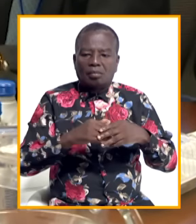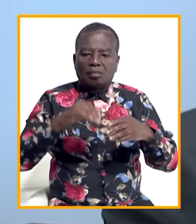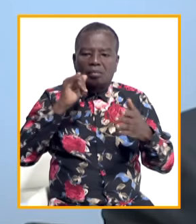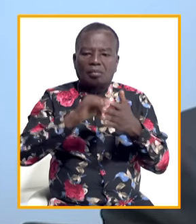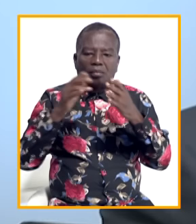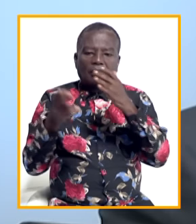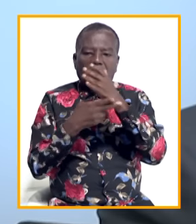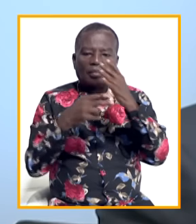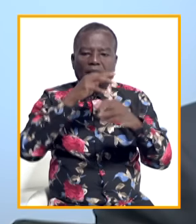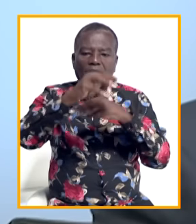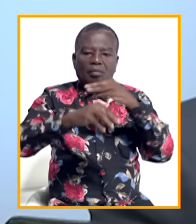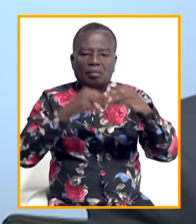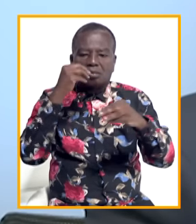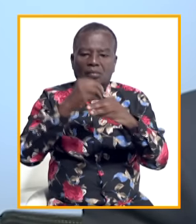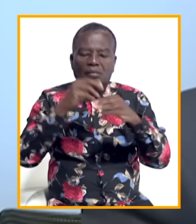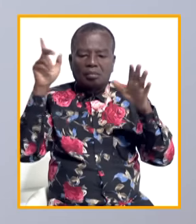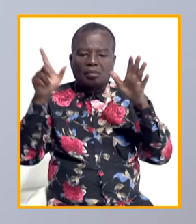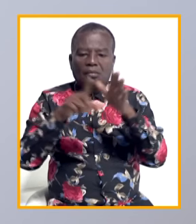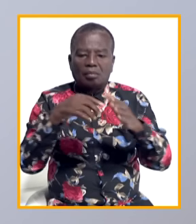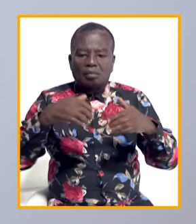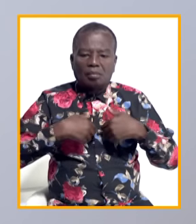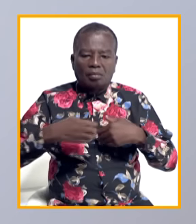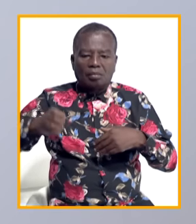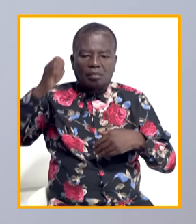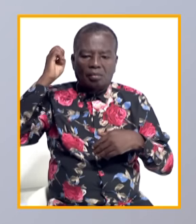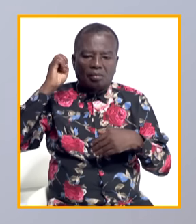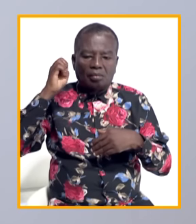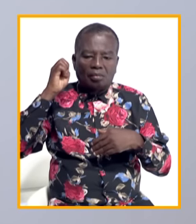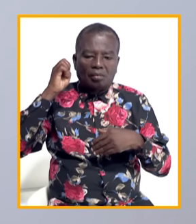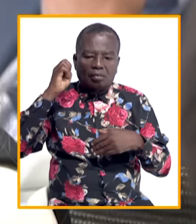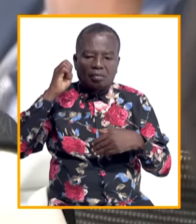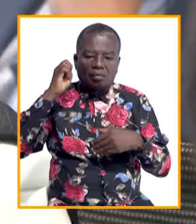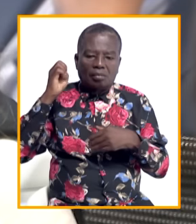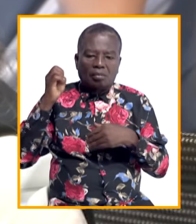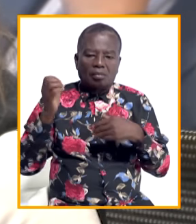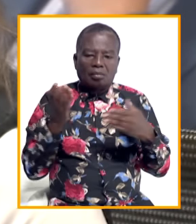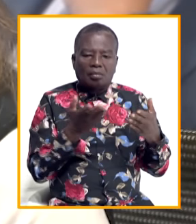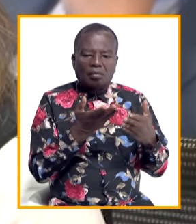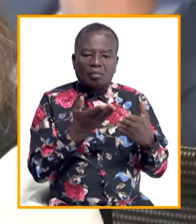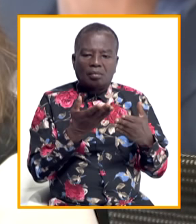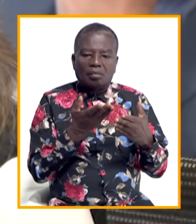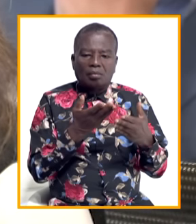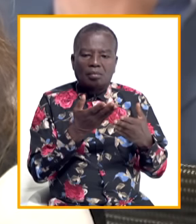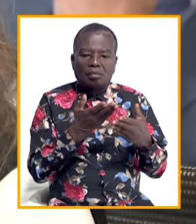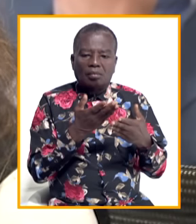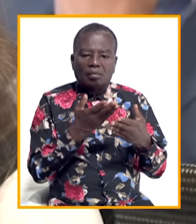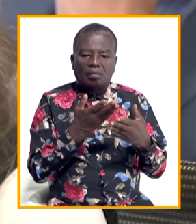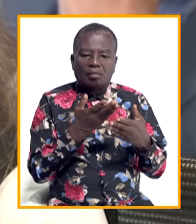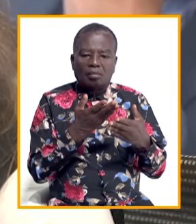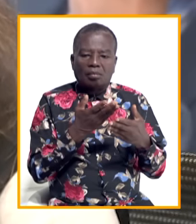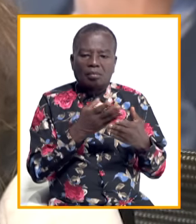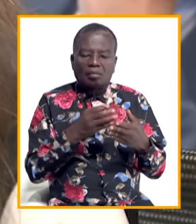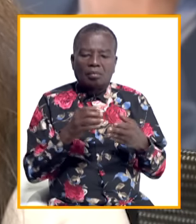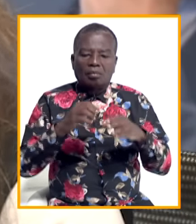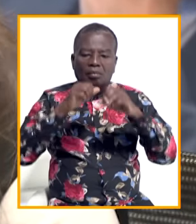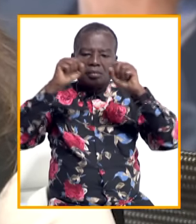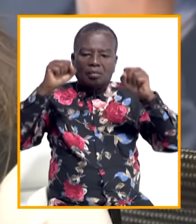Banque mondiale a été fortement séduite par ce système d'enrôlement, un